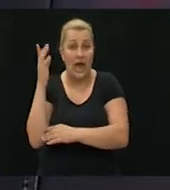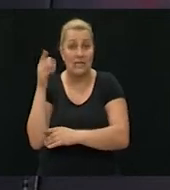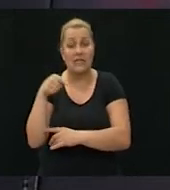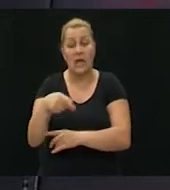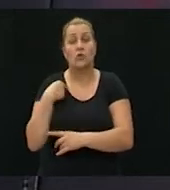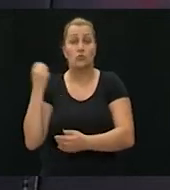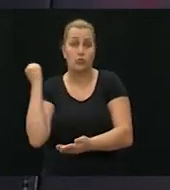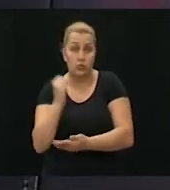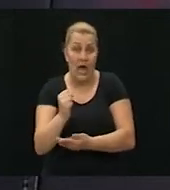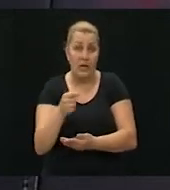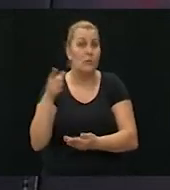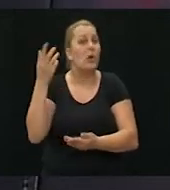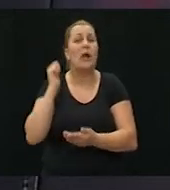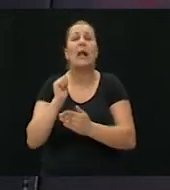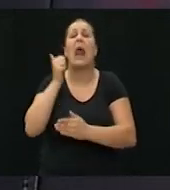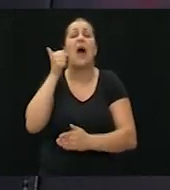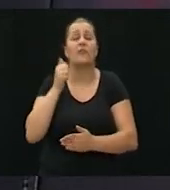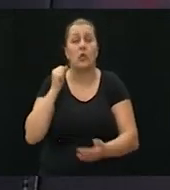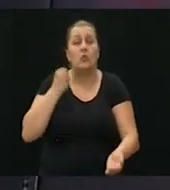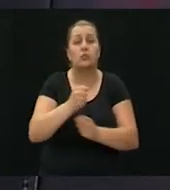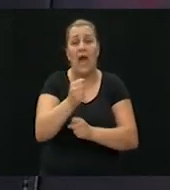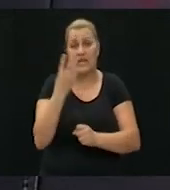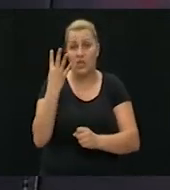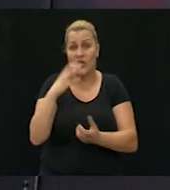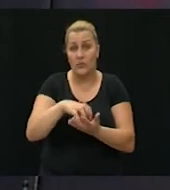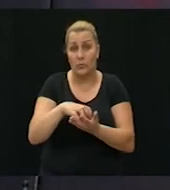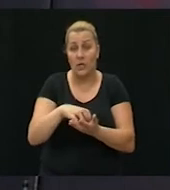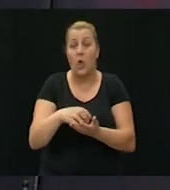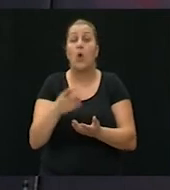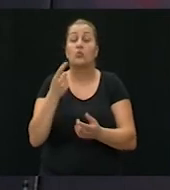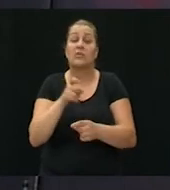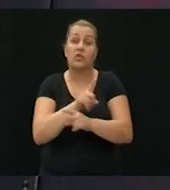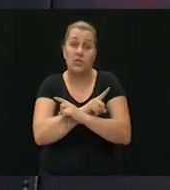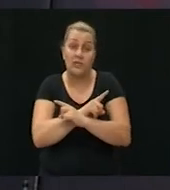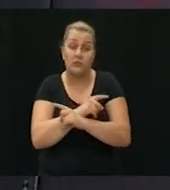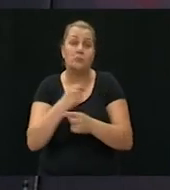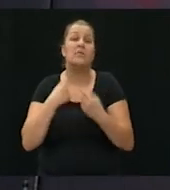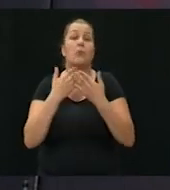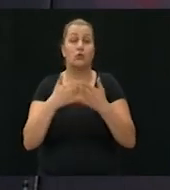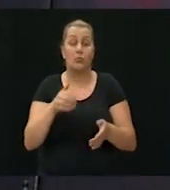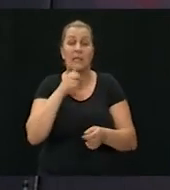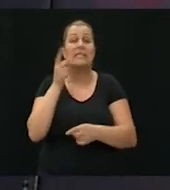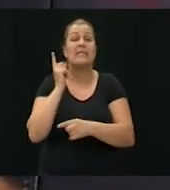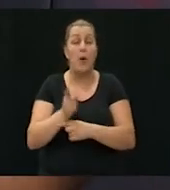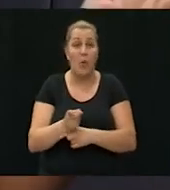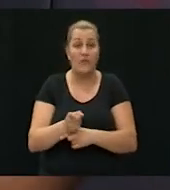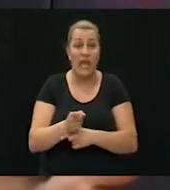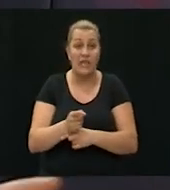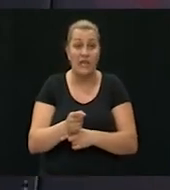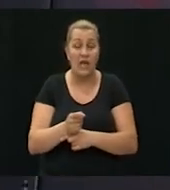je glavni udar na 4. I tu smo mi, hvala Bogu, uz žrtve, izgubili smo i zapovjednika kojega je doslovno